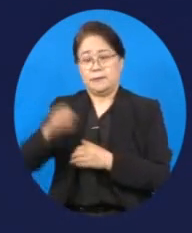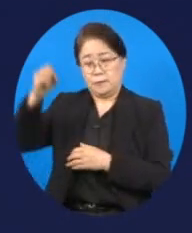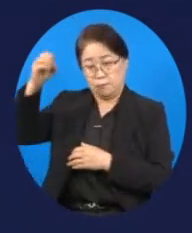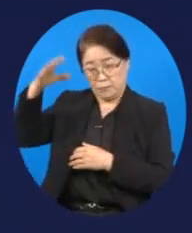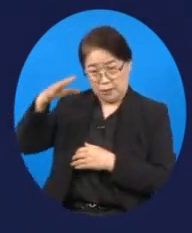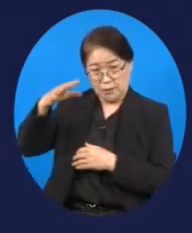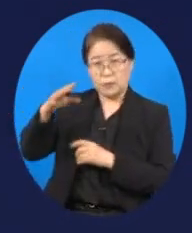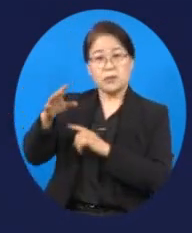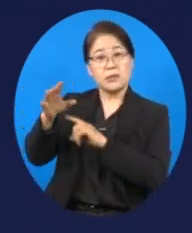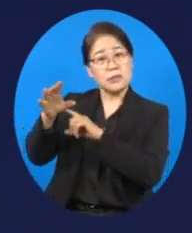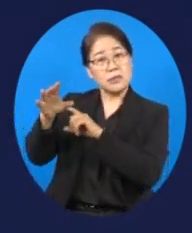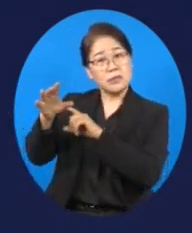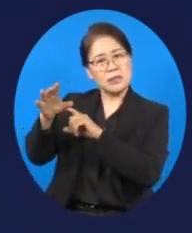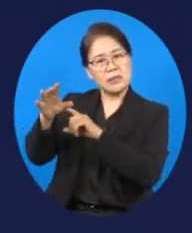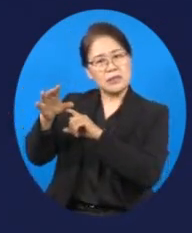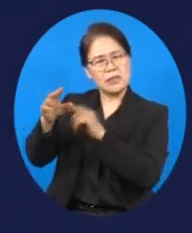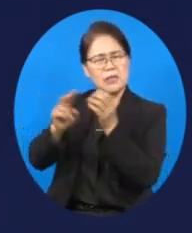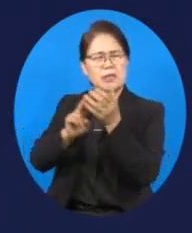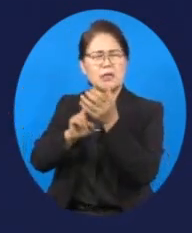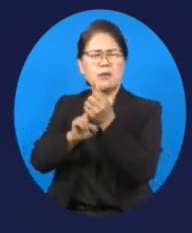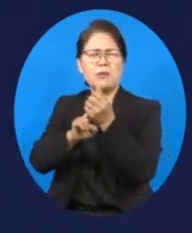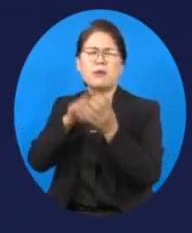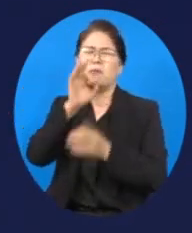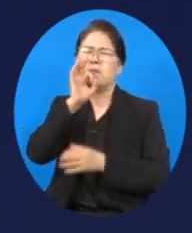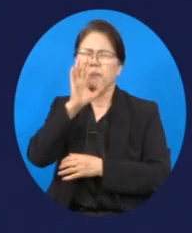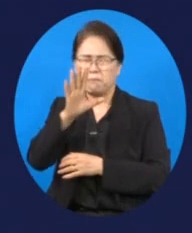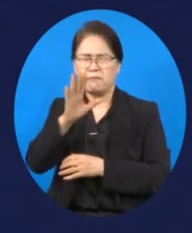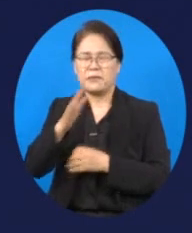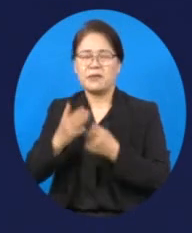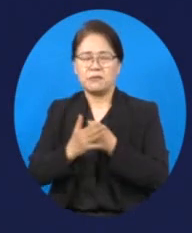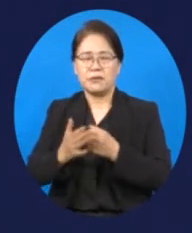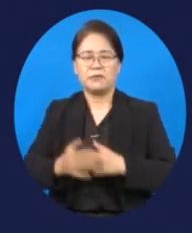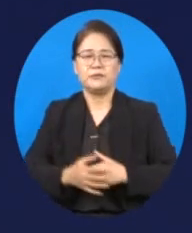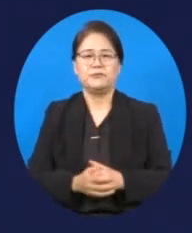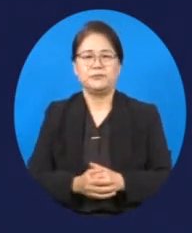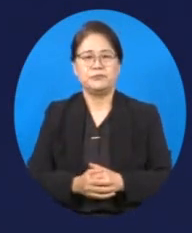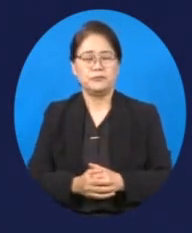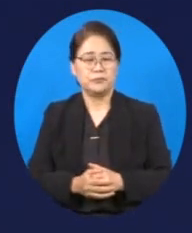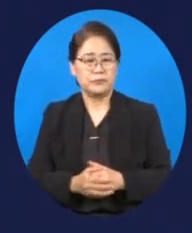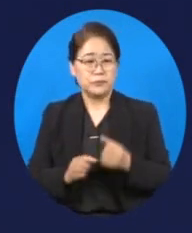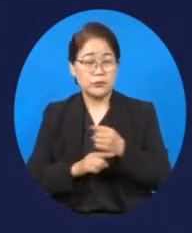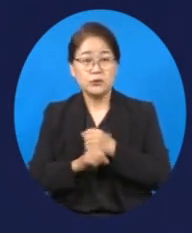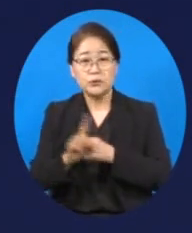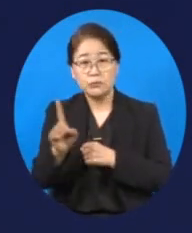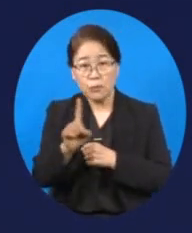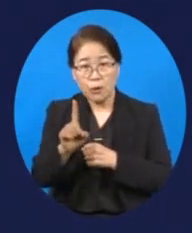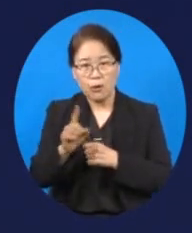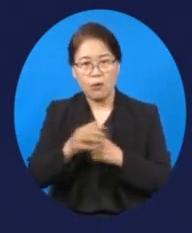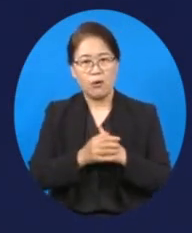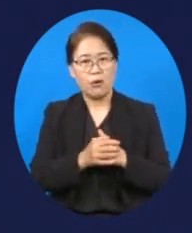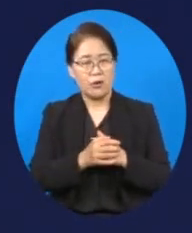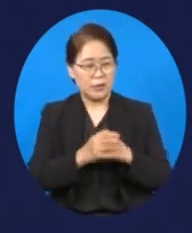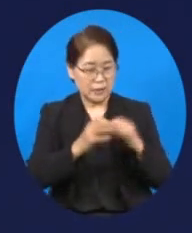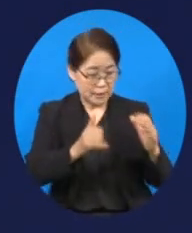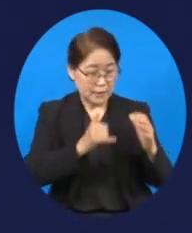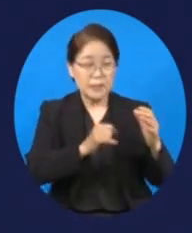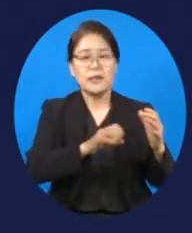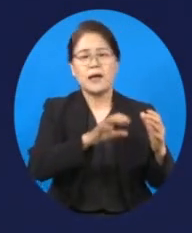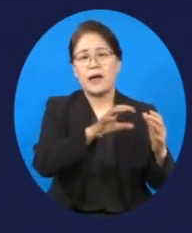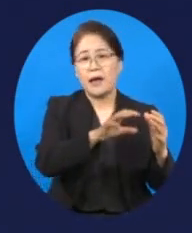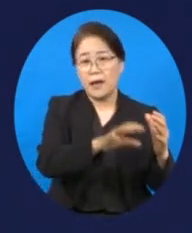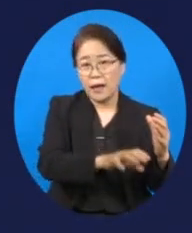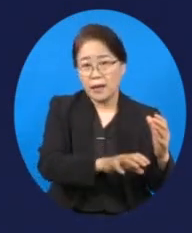빛은 그 속성상 감추어질 수 없기 때문에 그렇습니다 여러분 무슨 말인가 하면은이 세상의